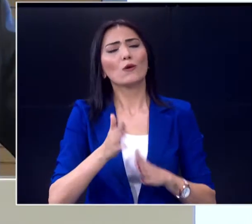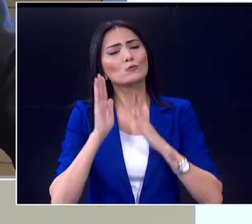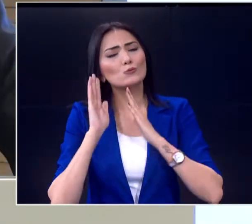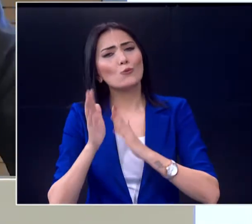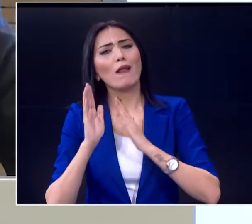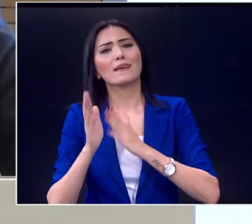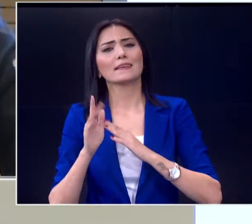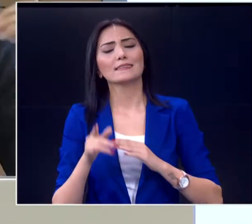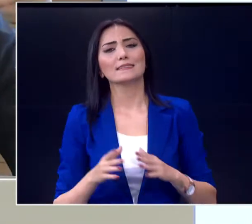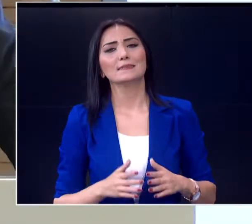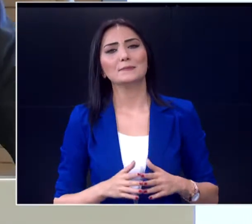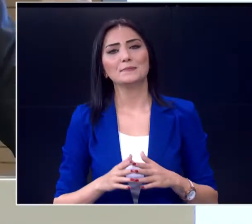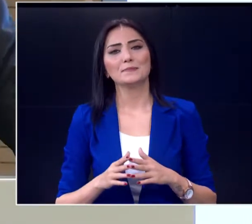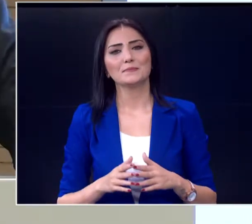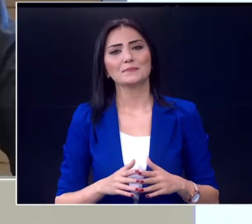sürekli